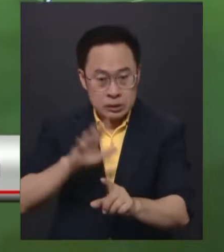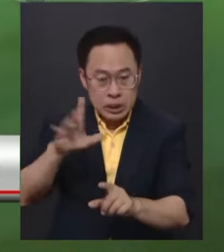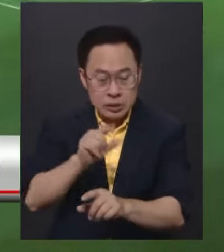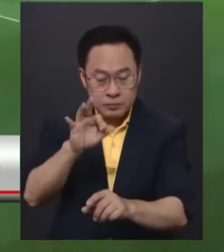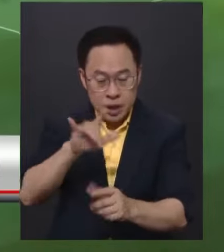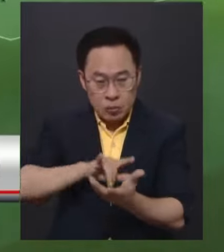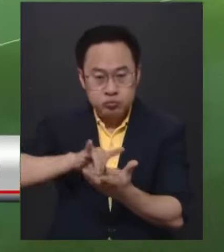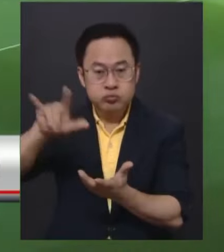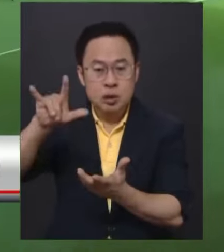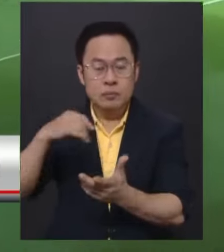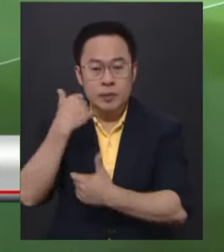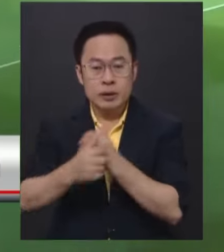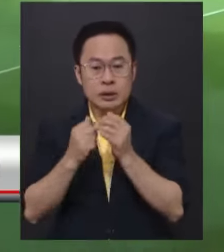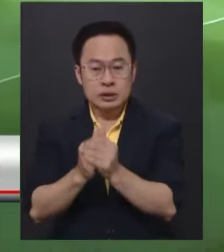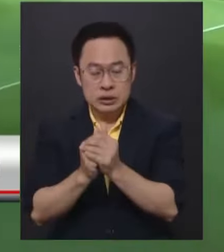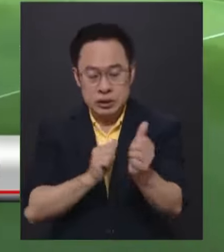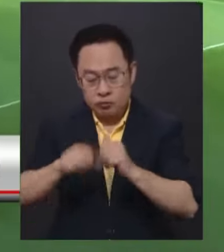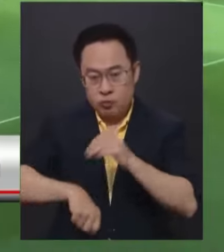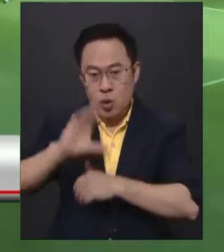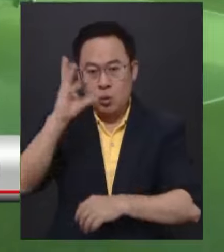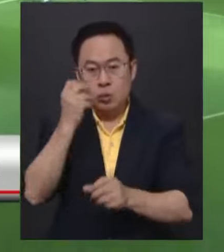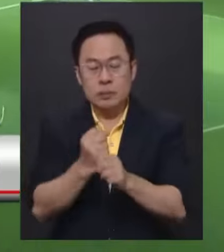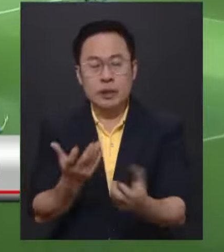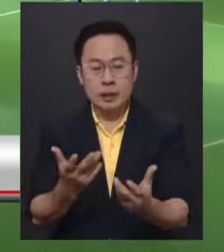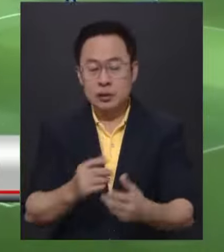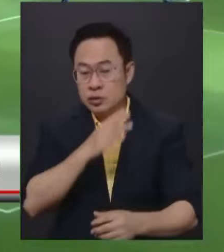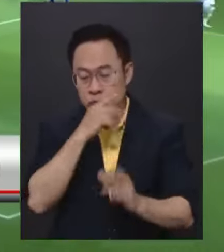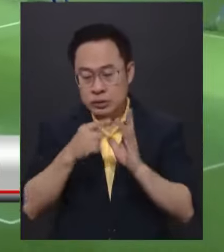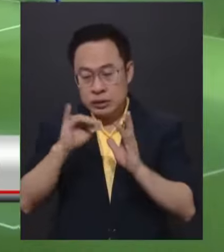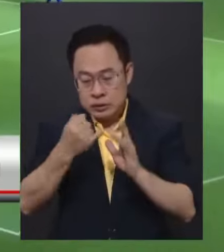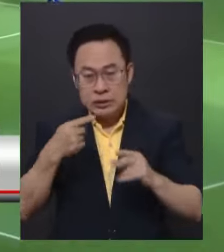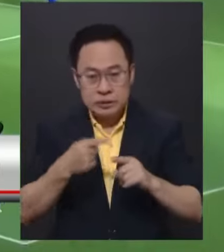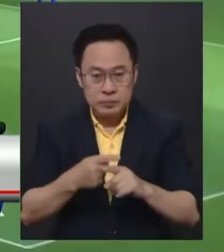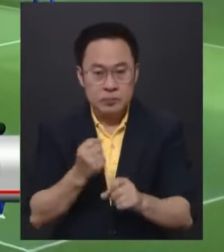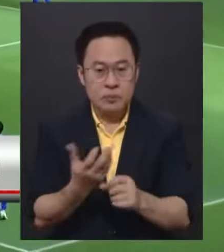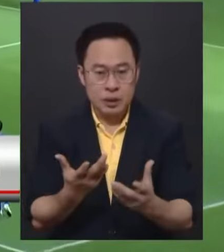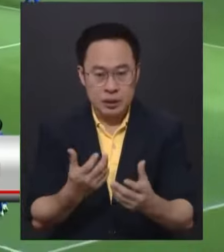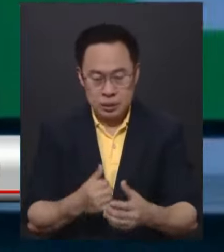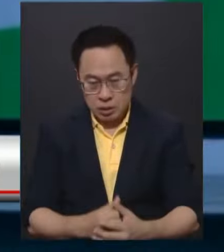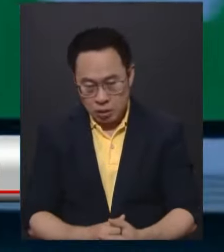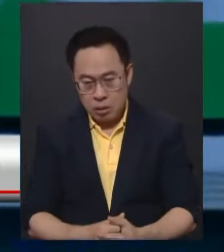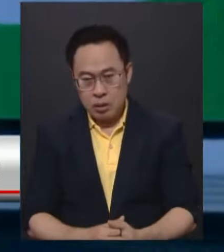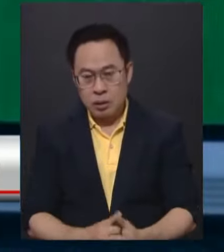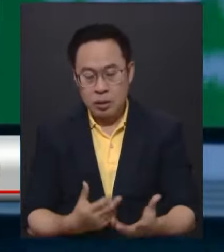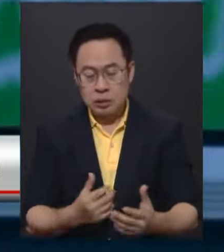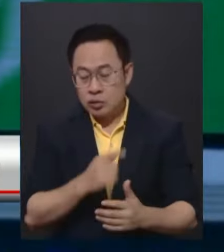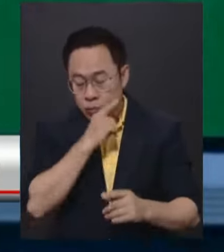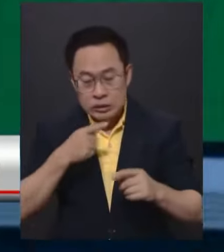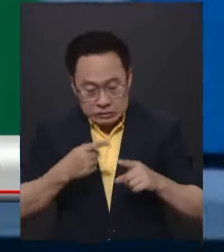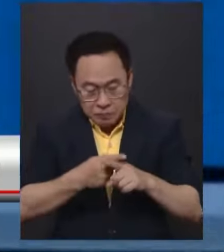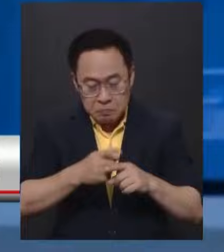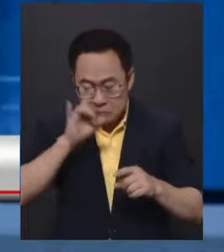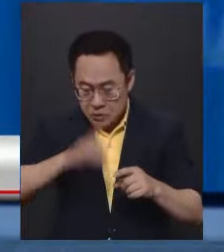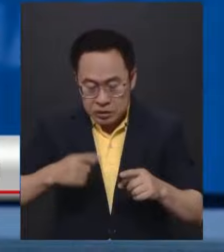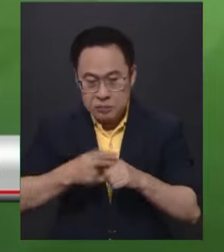ทีมชาติไทยจะมีการเก็บตัวไปลุยฟุตบอลโลกแล้วด้วยเพราะฉะนั้นเนี่ยเดี๋ยวต้องอัปเดตอาการบาดเจ็บของเจ้าเจกันอีกทีว่าจะเป็นอย่างไรบ้าง